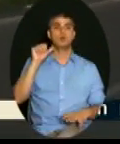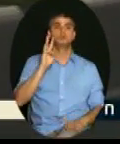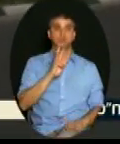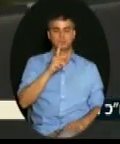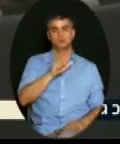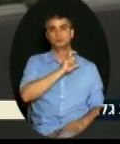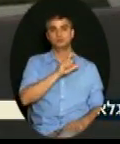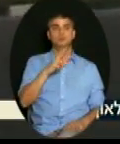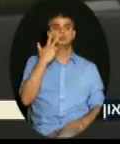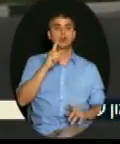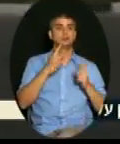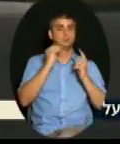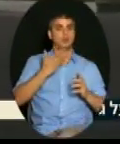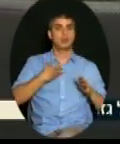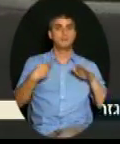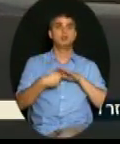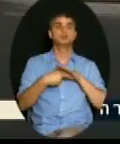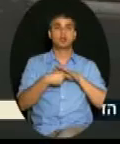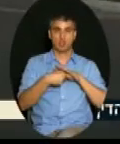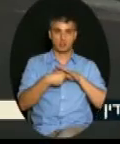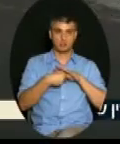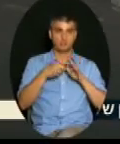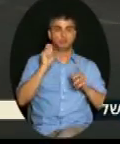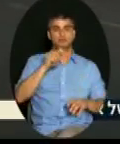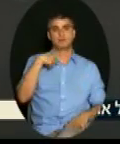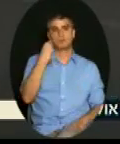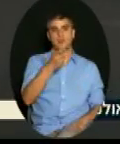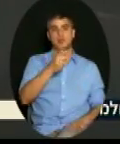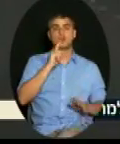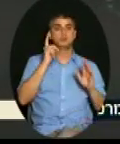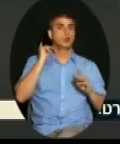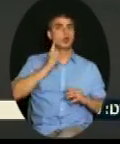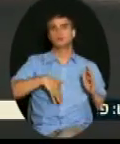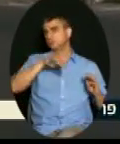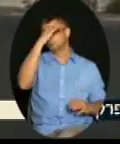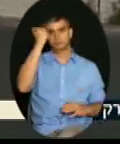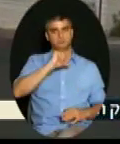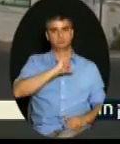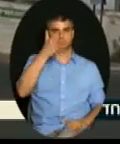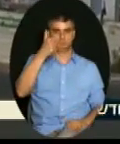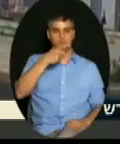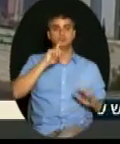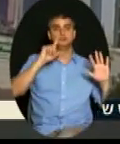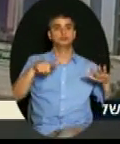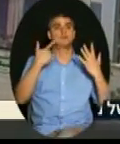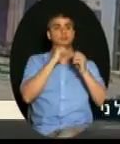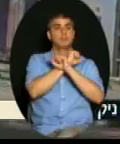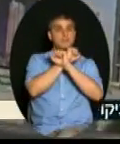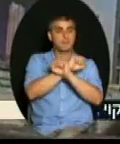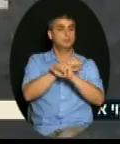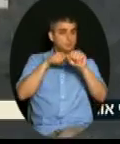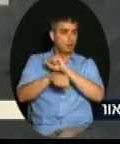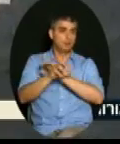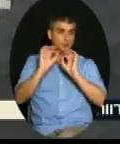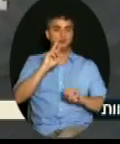שטרית, הורשע בשלושה מקרים של קבלת שוחד. השופט רוזן גוזר עליו את העונש החמור ביותר, 7 שנות מאסר